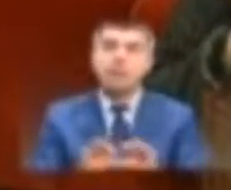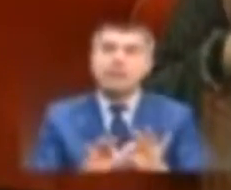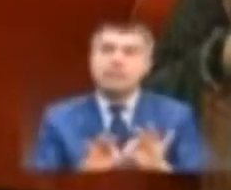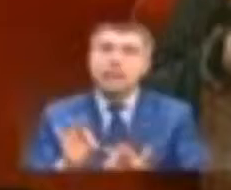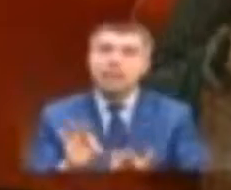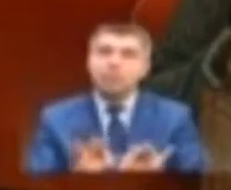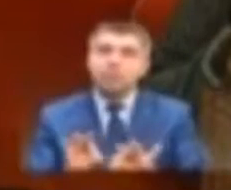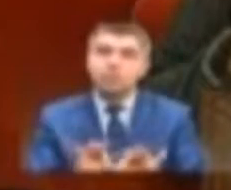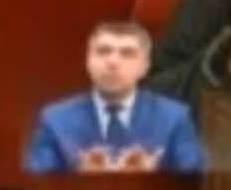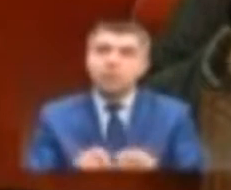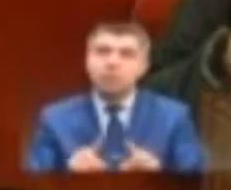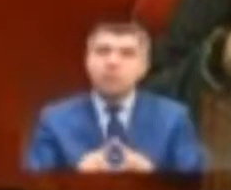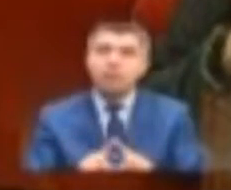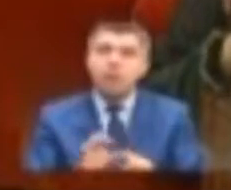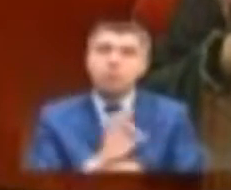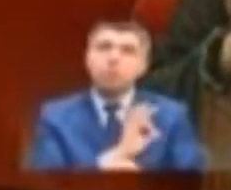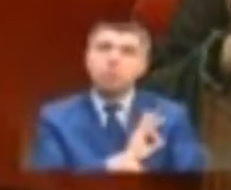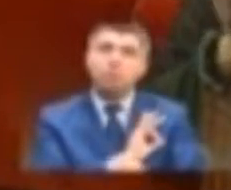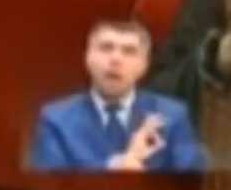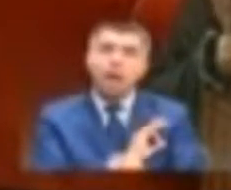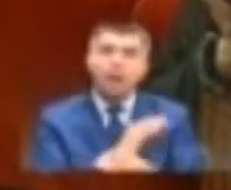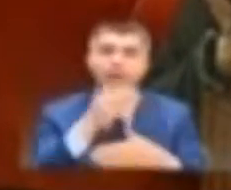ديالنا السياحة الداخلية